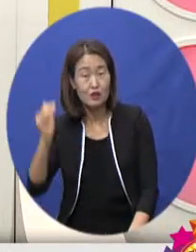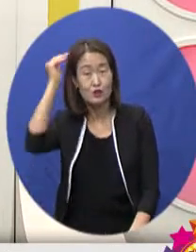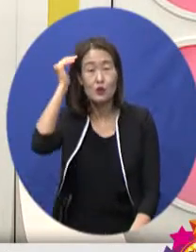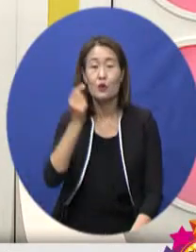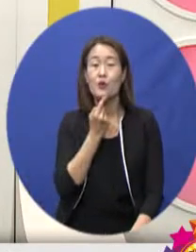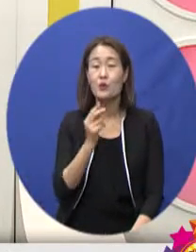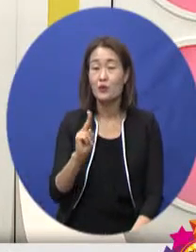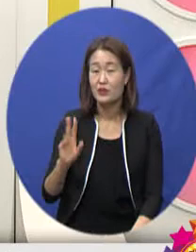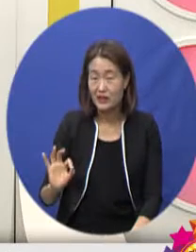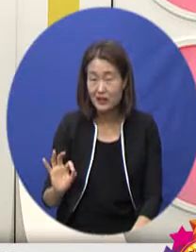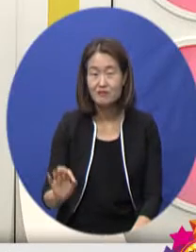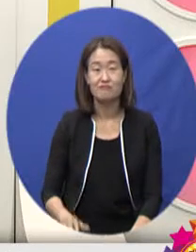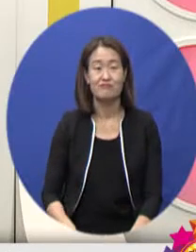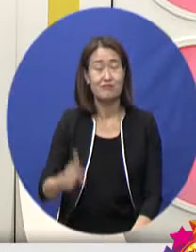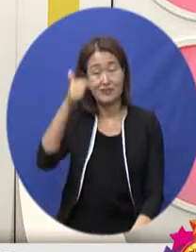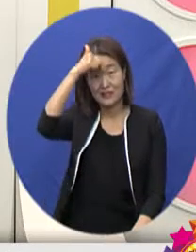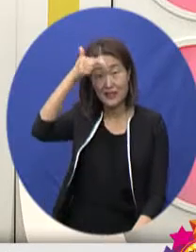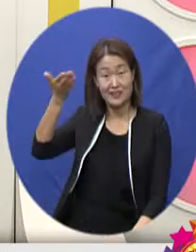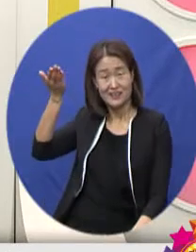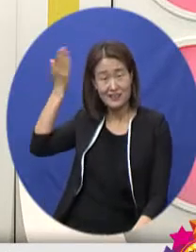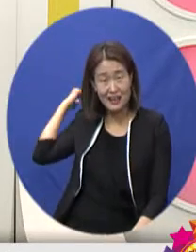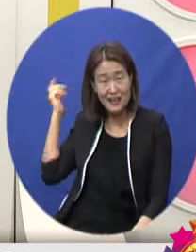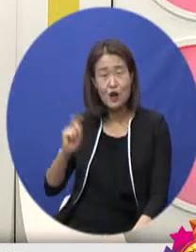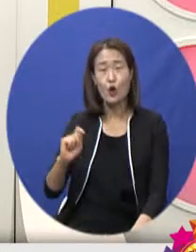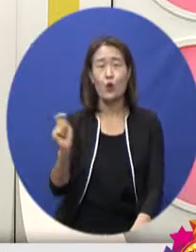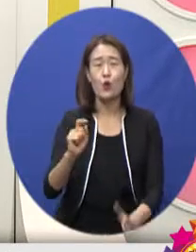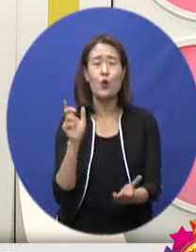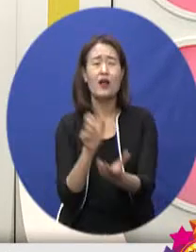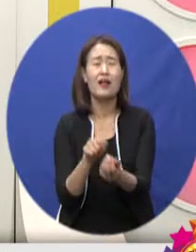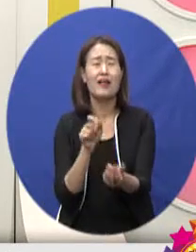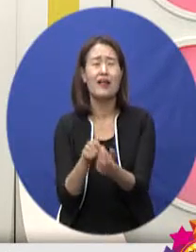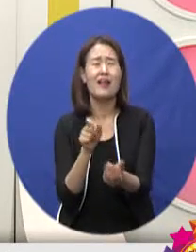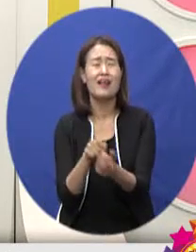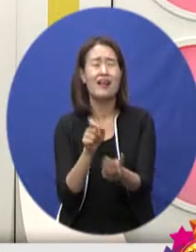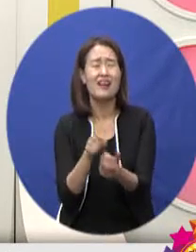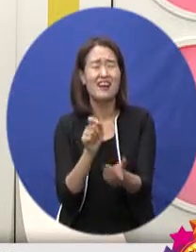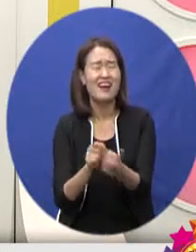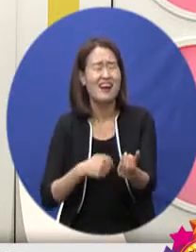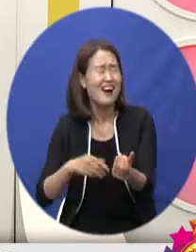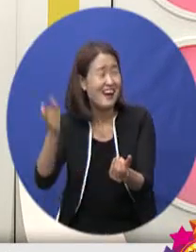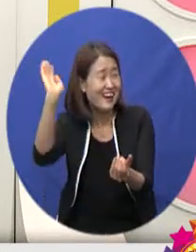씨하고 네. 옛날에 고소돔 얘기 치매가 기억나죠?